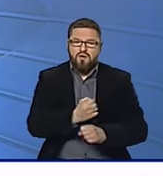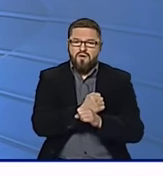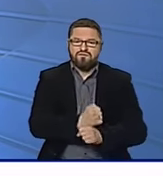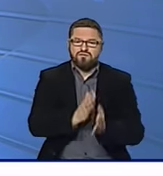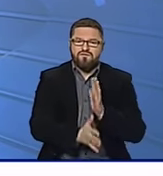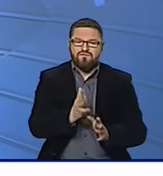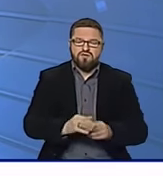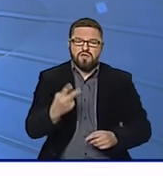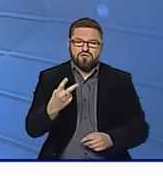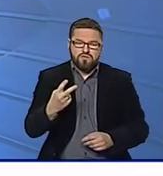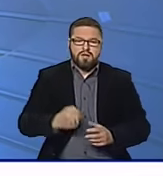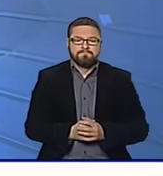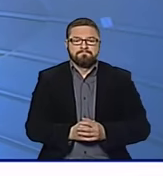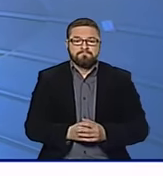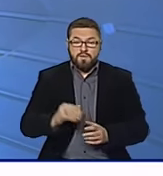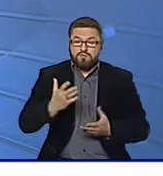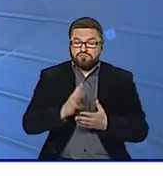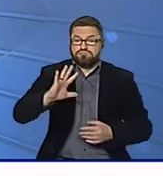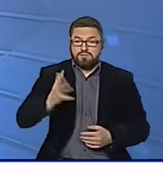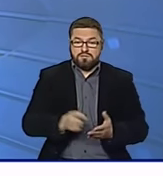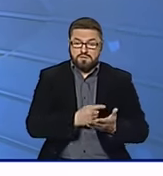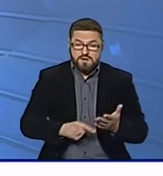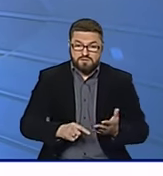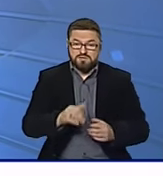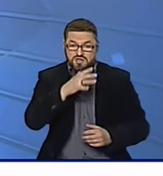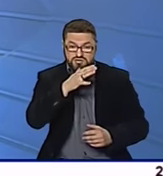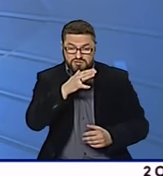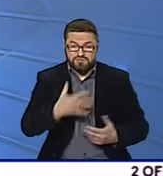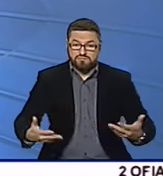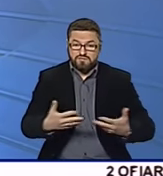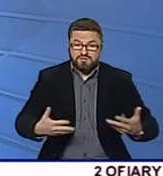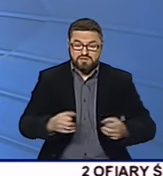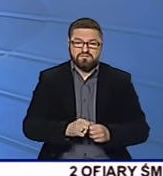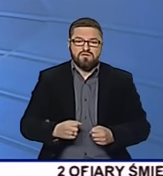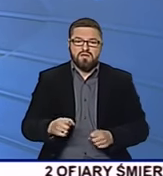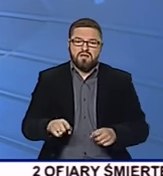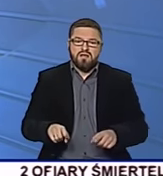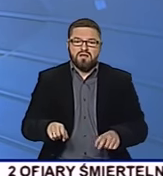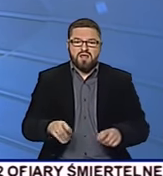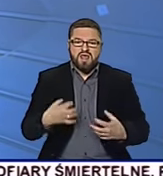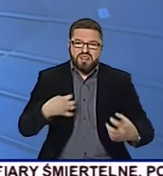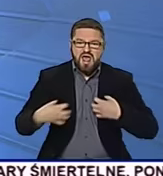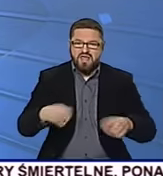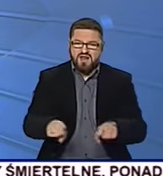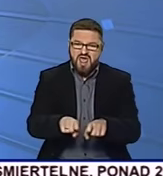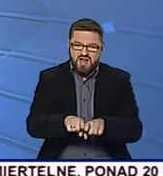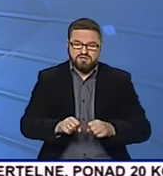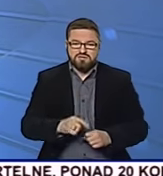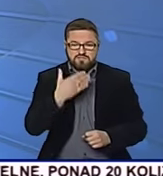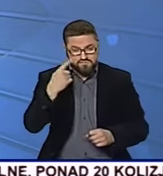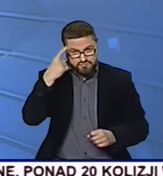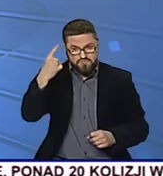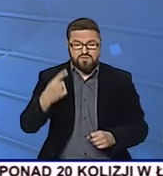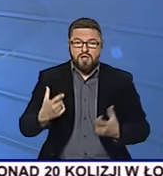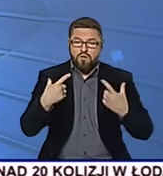Holokauście. Po raz piąty Towarzystwo Społeczno-Kulturalne Żydów w Polsce i Teatr imienia Stefana Jaracza przypominają sylwetki i